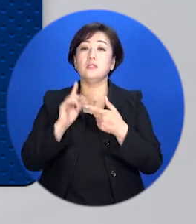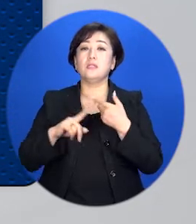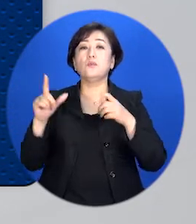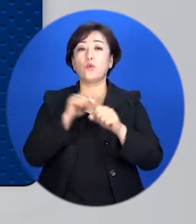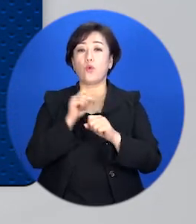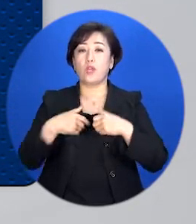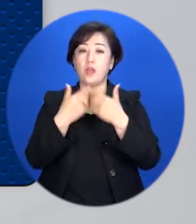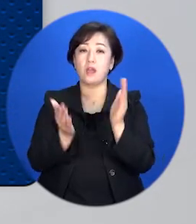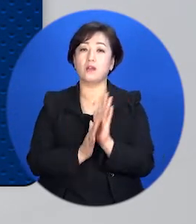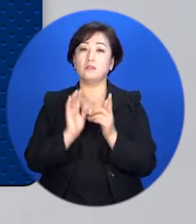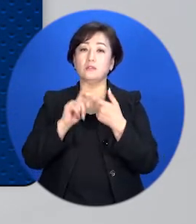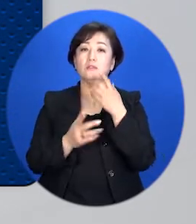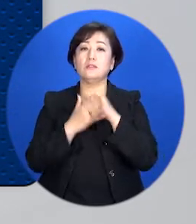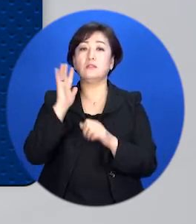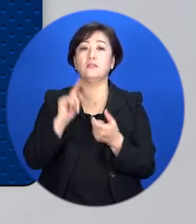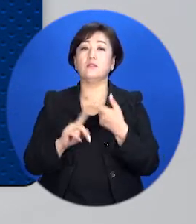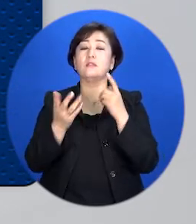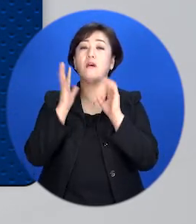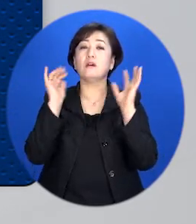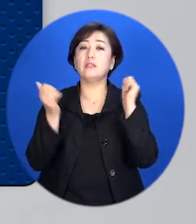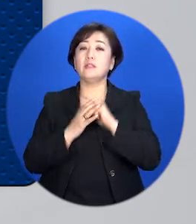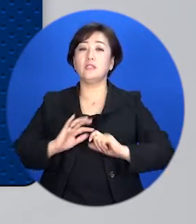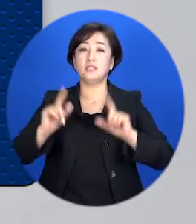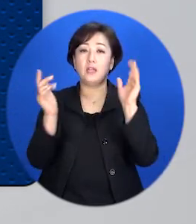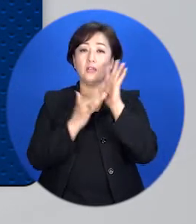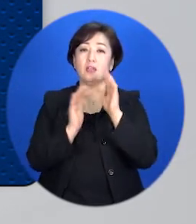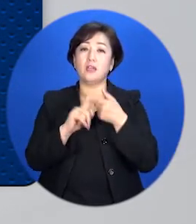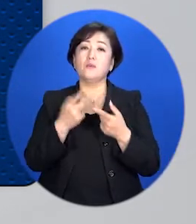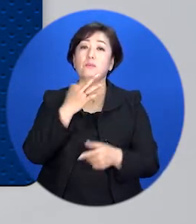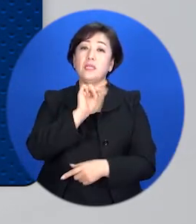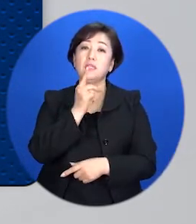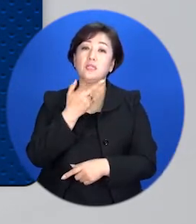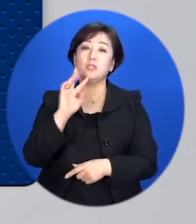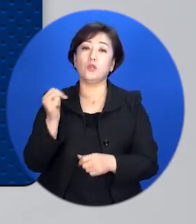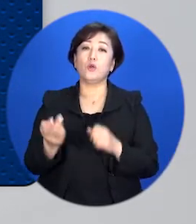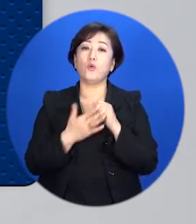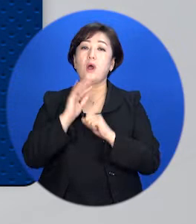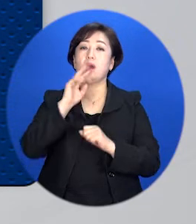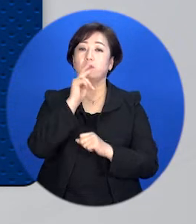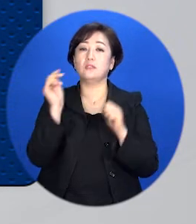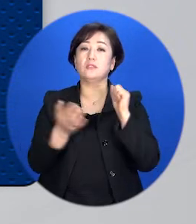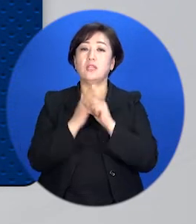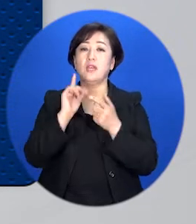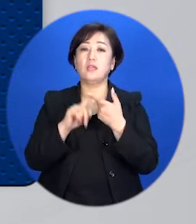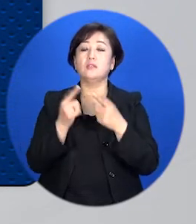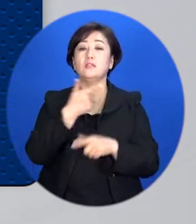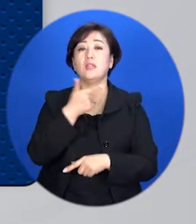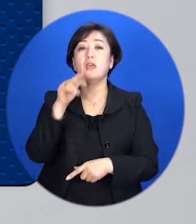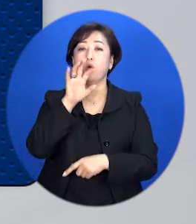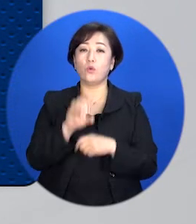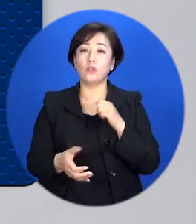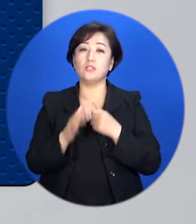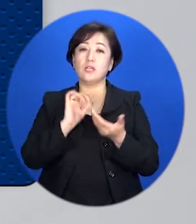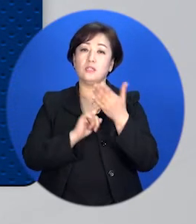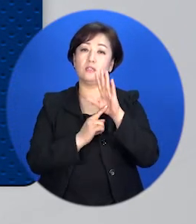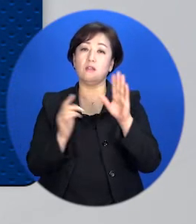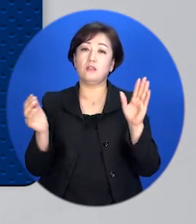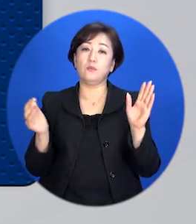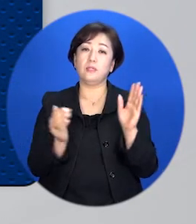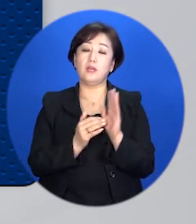울산시립교향악단이 어린이날 특집으로 그림자극 피터와 늑대를 울산문화예술회관 대공연장에서 선보입니다.